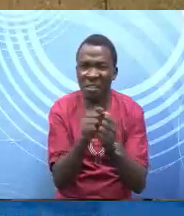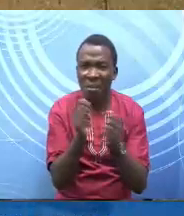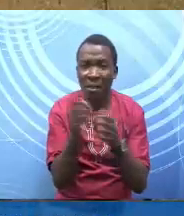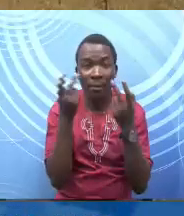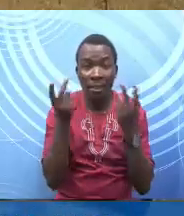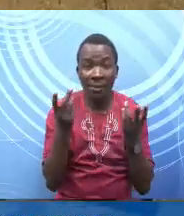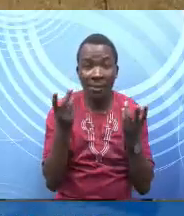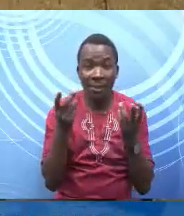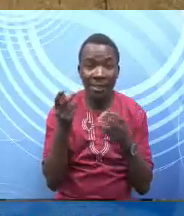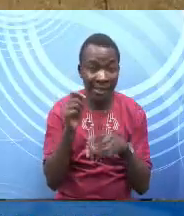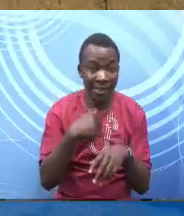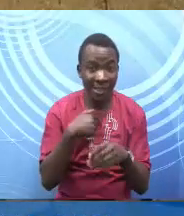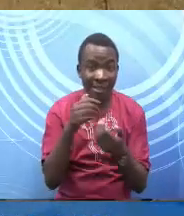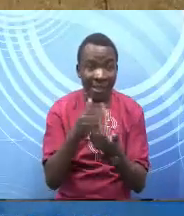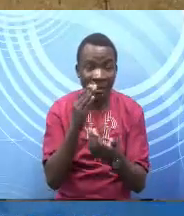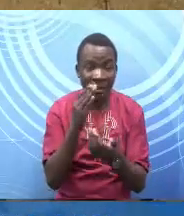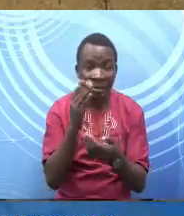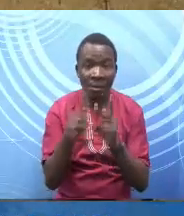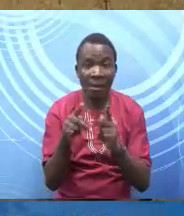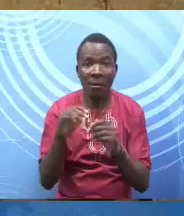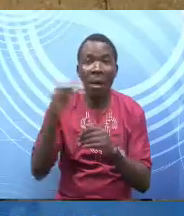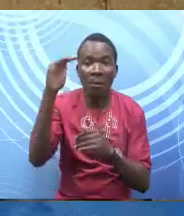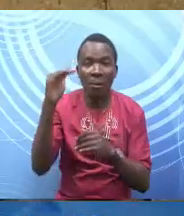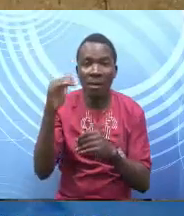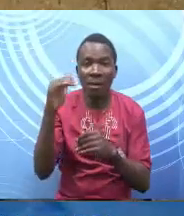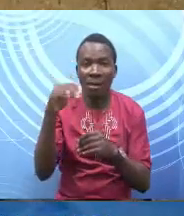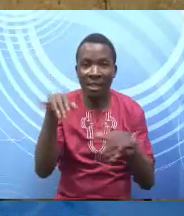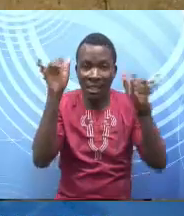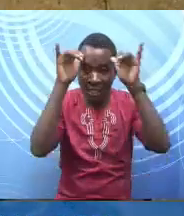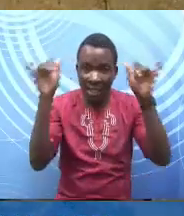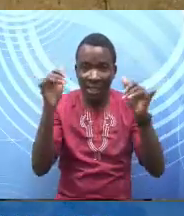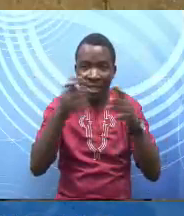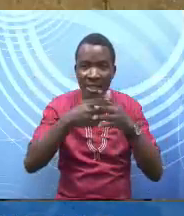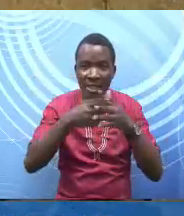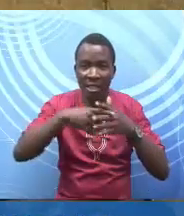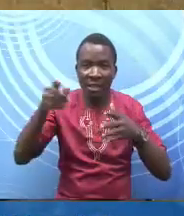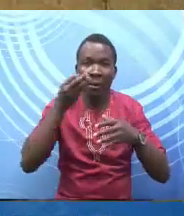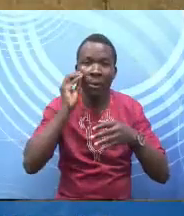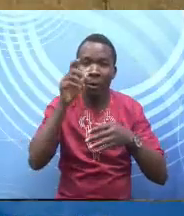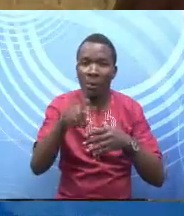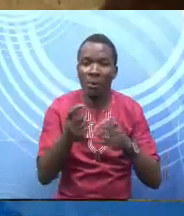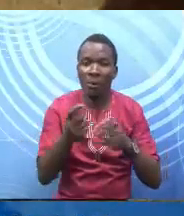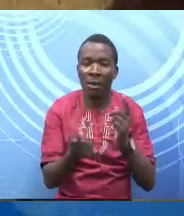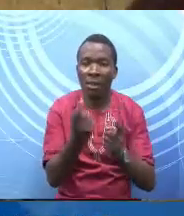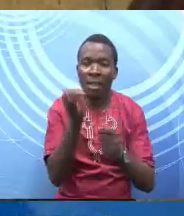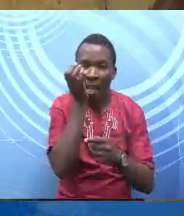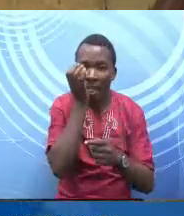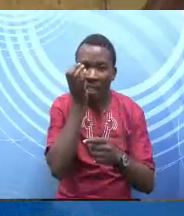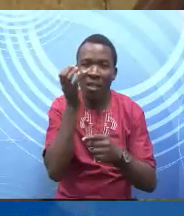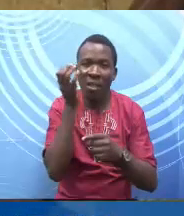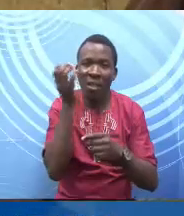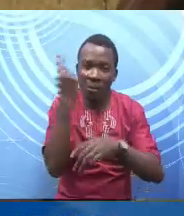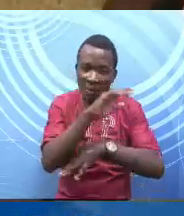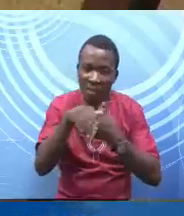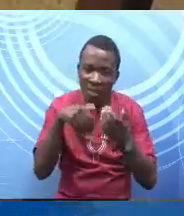umva je narezwe n'abantu bakuze inka zandurukaga mu rugo uri buteke ibishyimbo akirirwa imyase yari